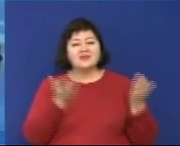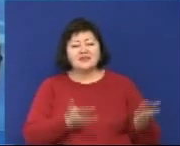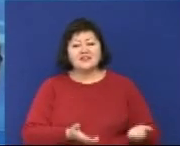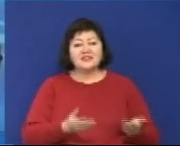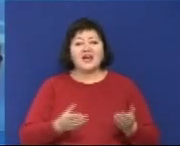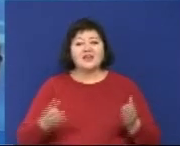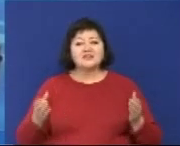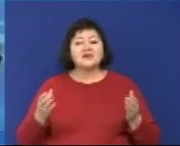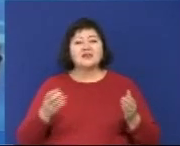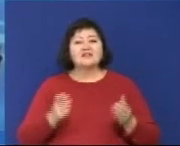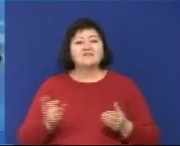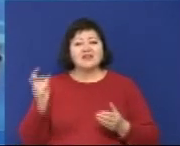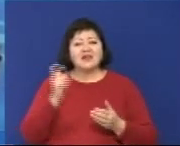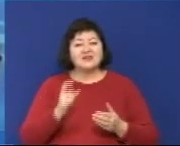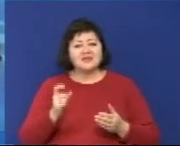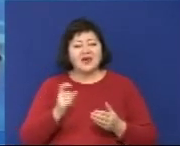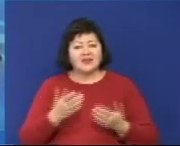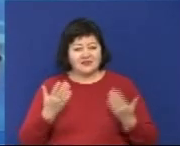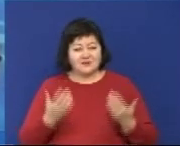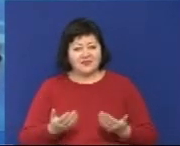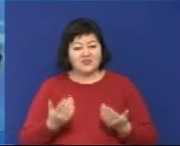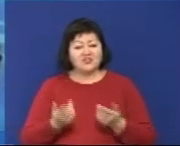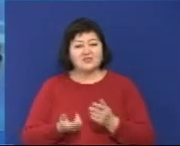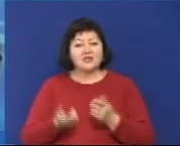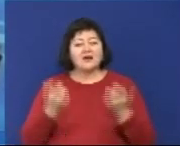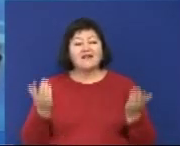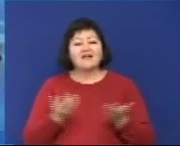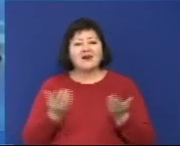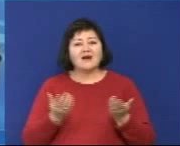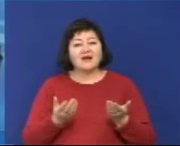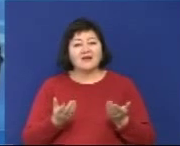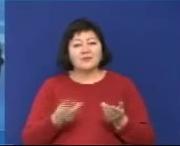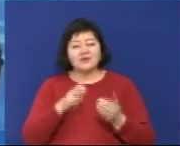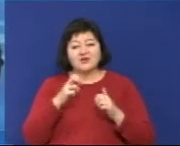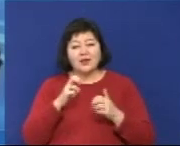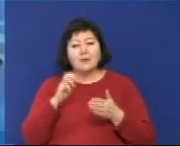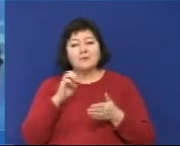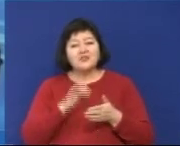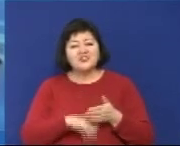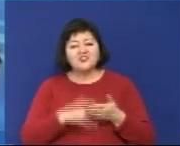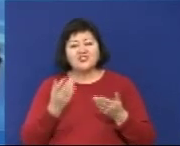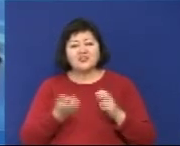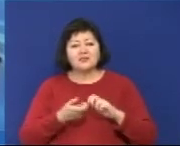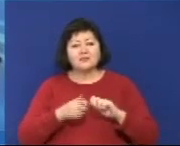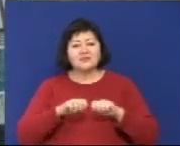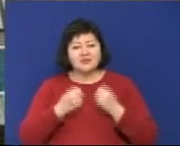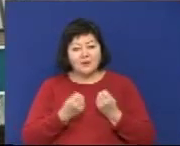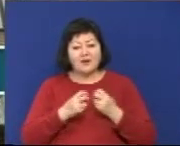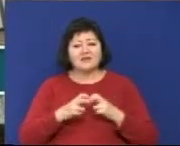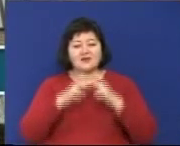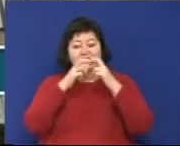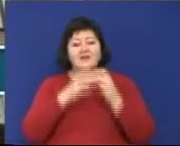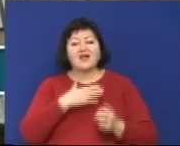есть и другая причина поломки транспорта по перевозке людей. Это культура жителей. Подробности в следующем видеоматериале. В